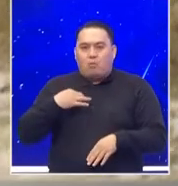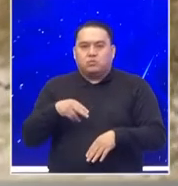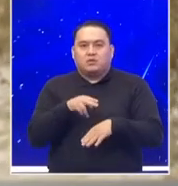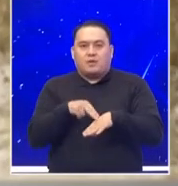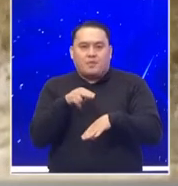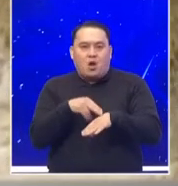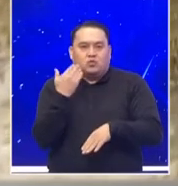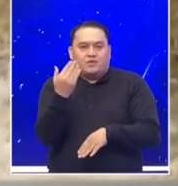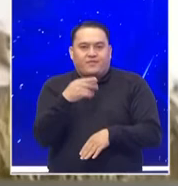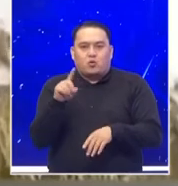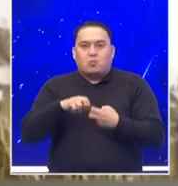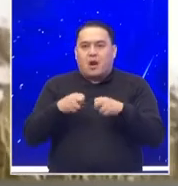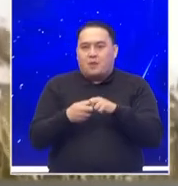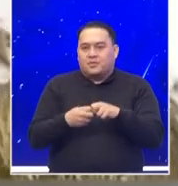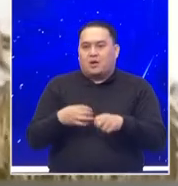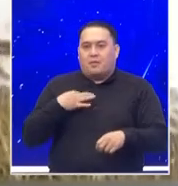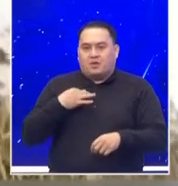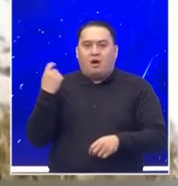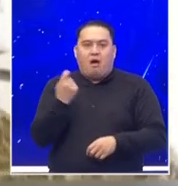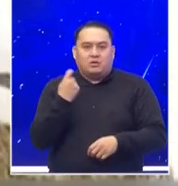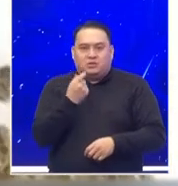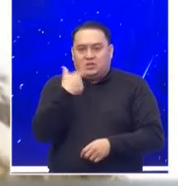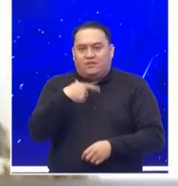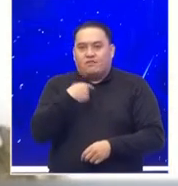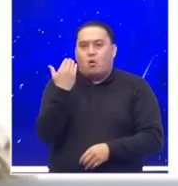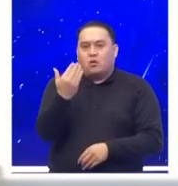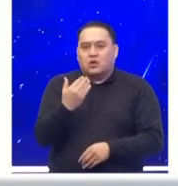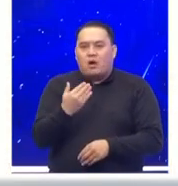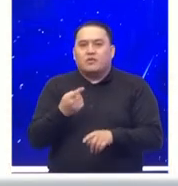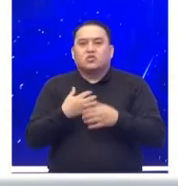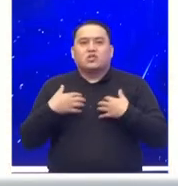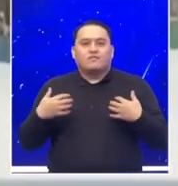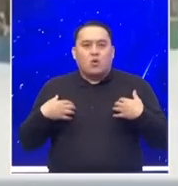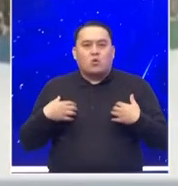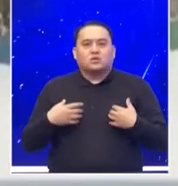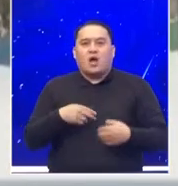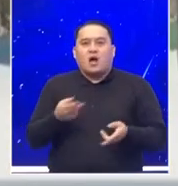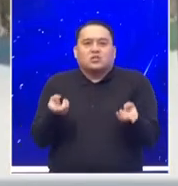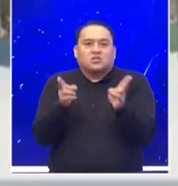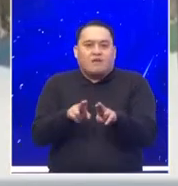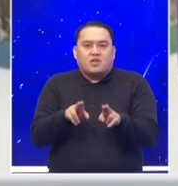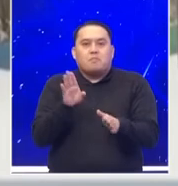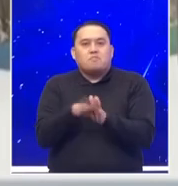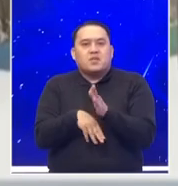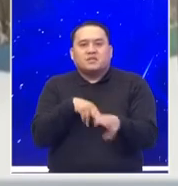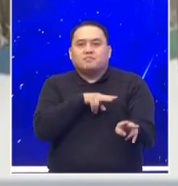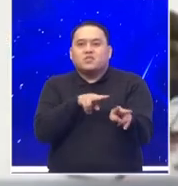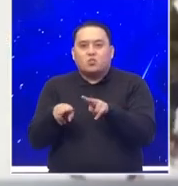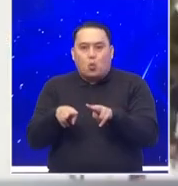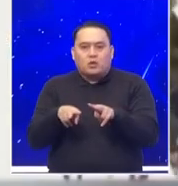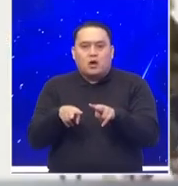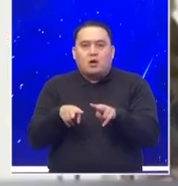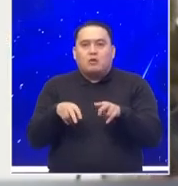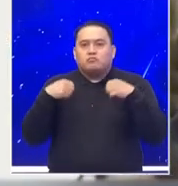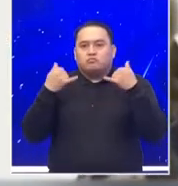в свою очередь видят проблему в беспечности владельцев домашнего скота мол животноводы составляют стадо без присмотра блуждающих